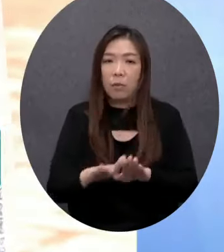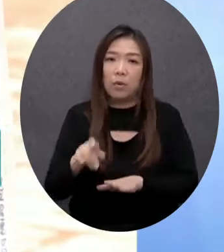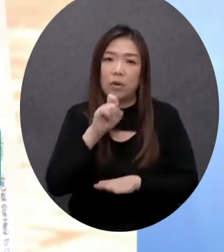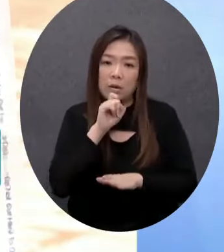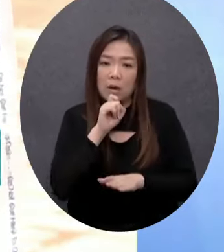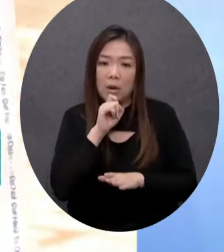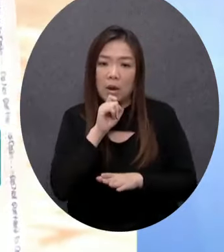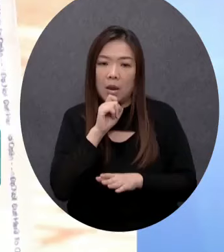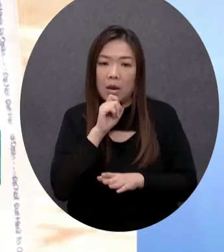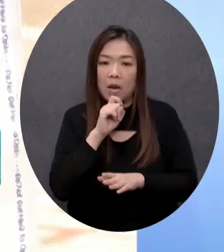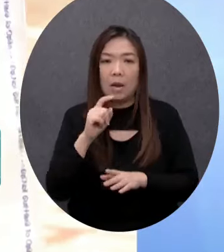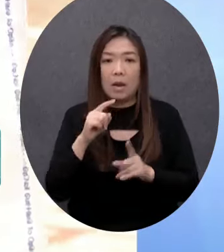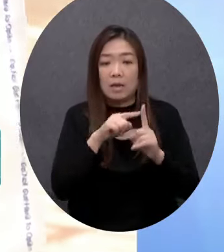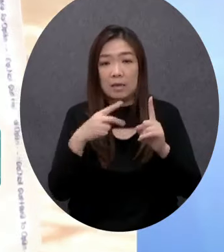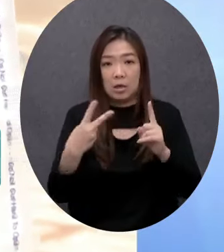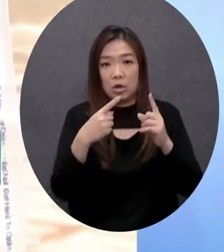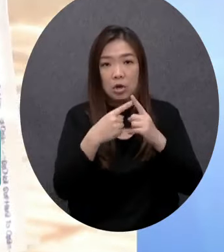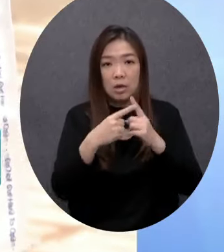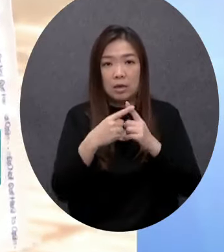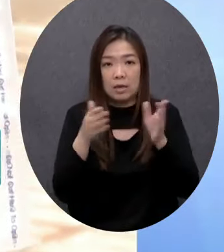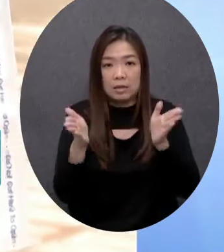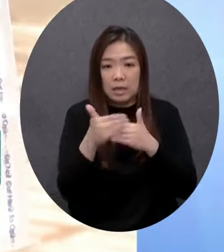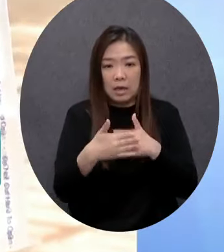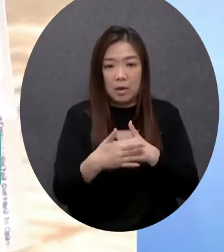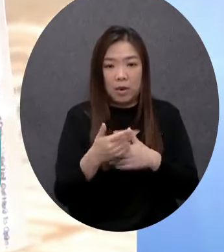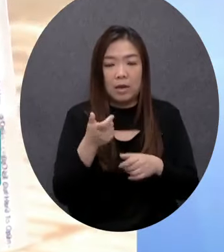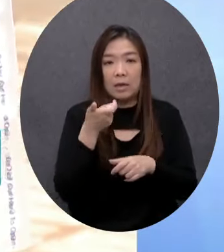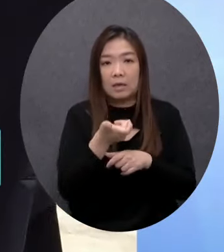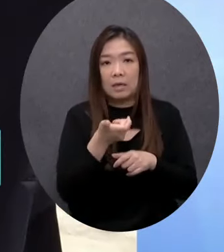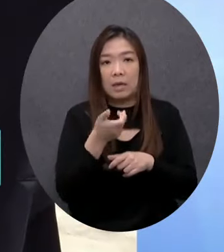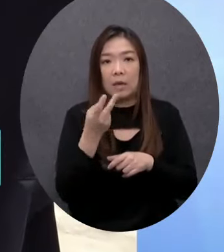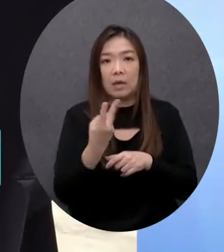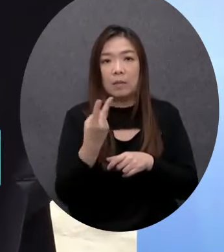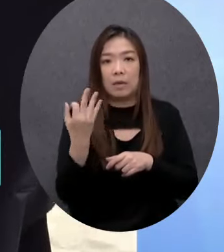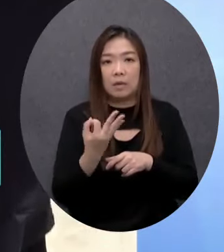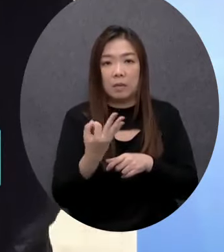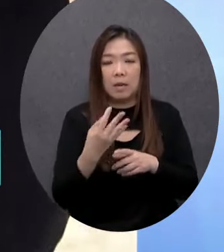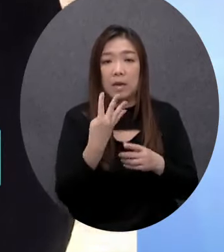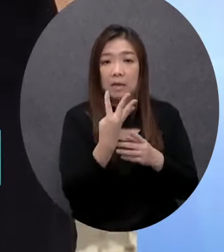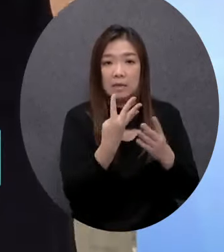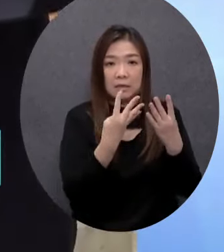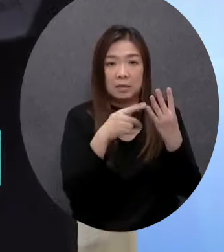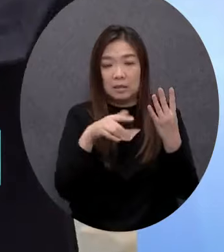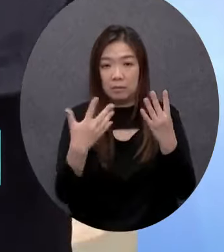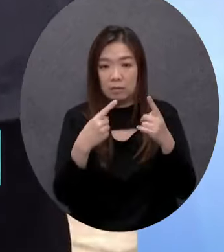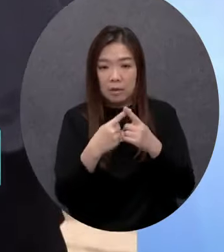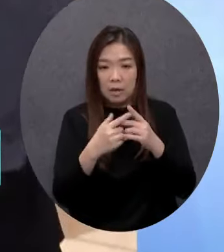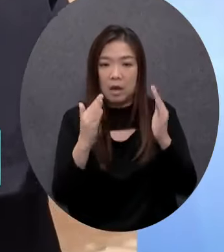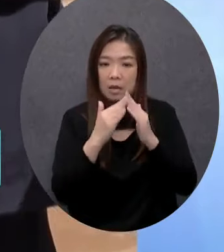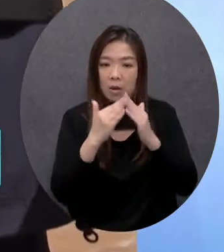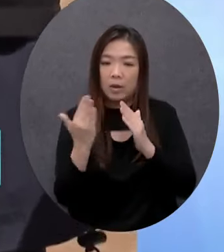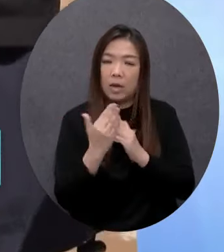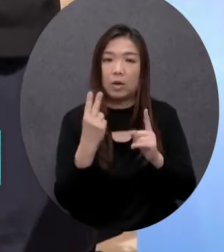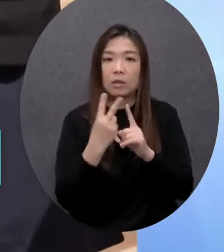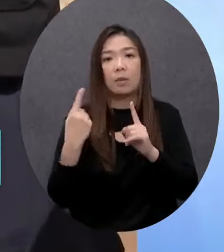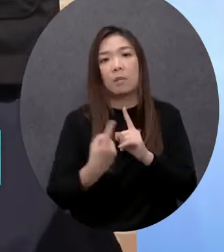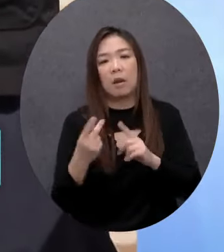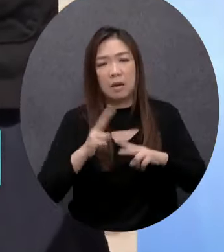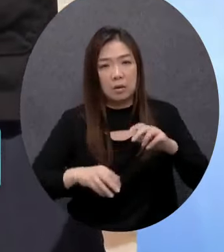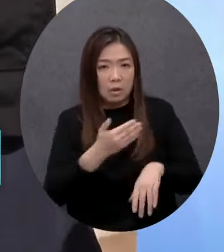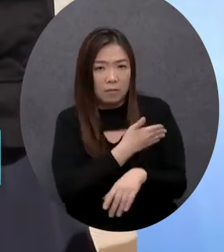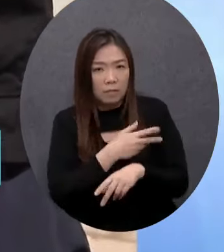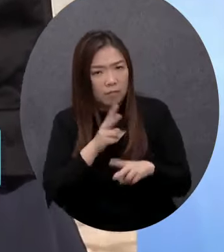至两人小单位收费2至3万元，四至五人单位就收大约12万。调查人员分